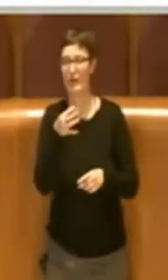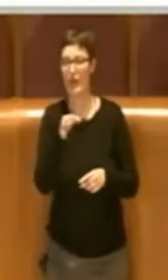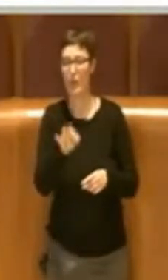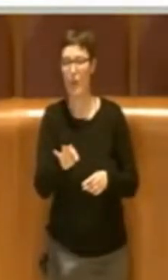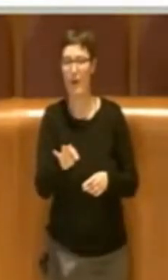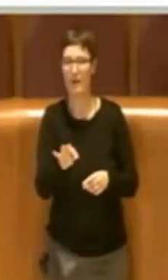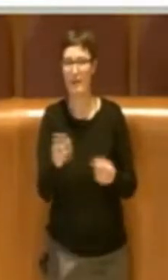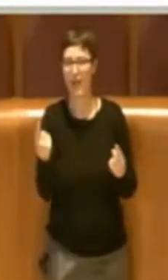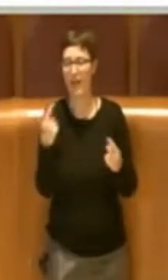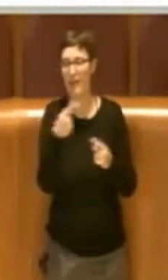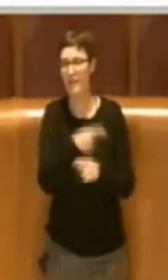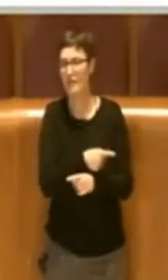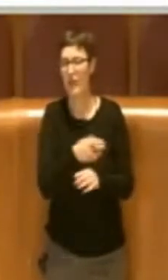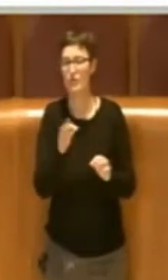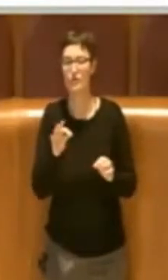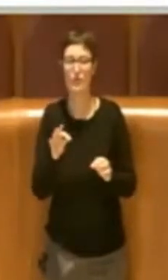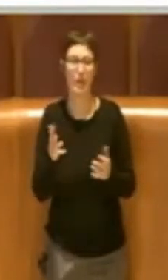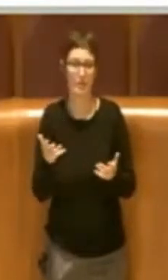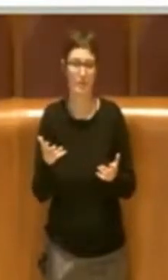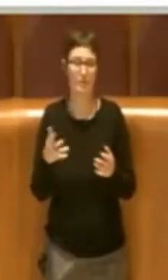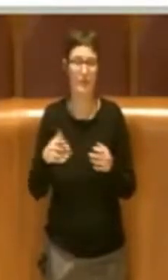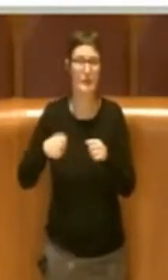con aspetti